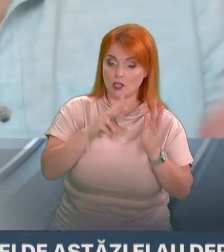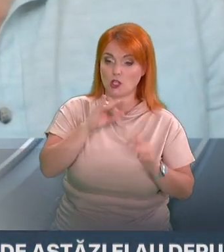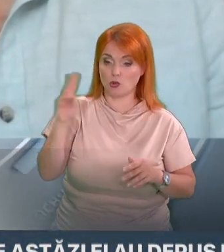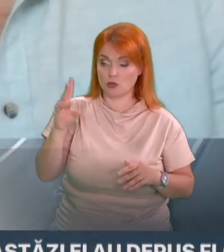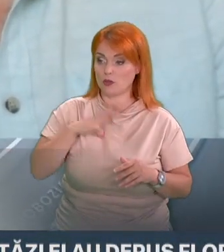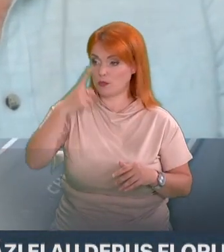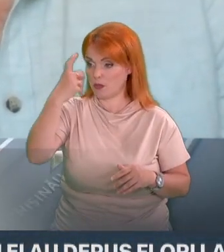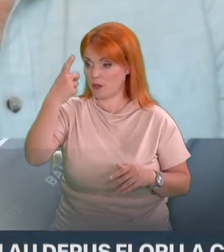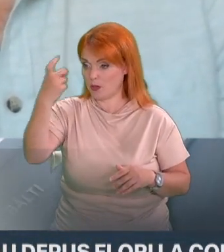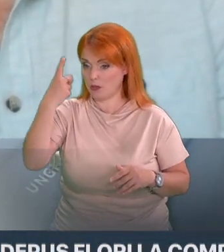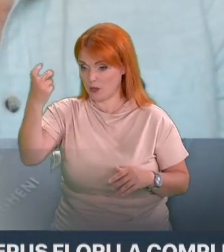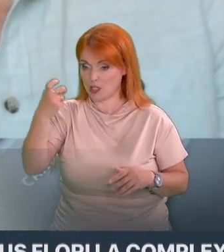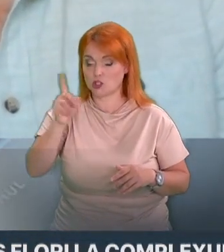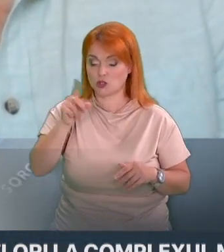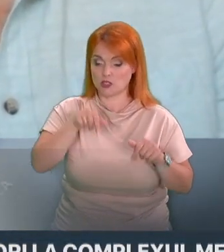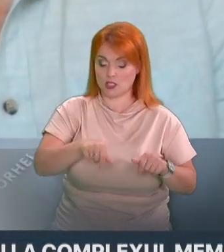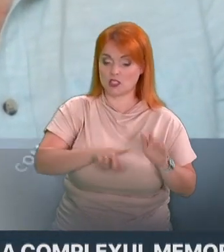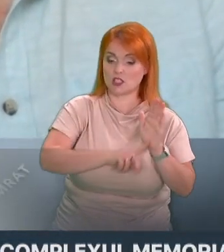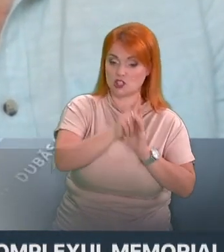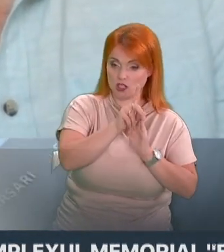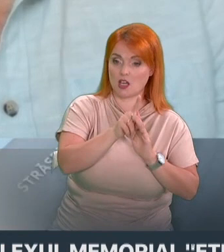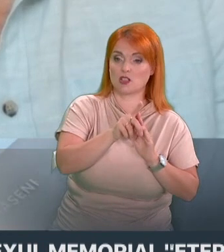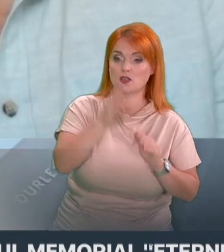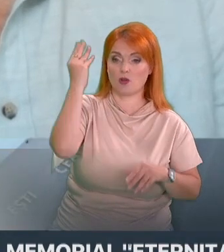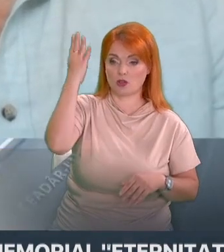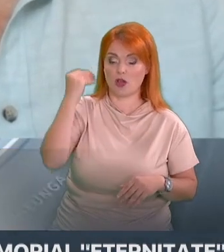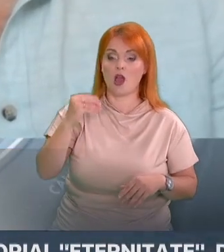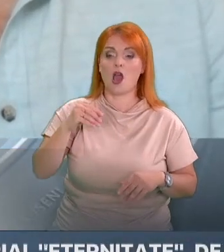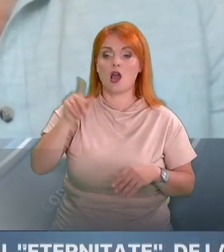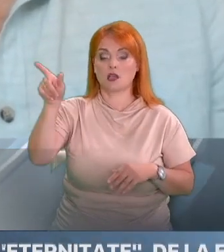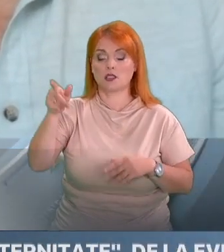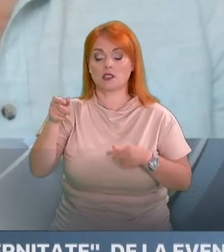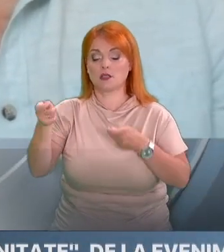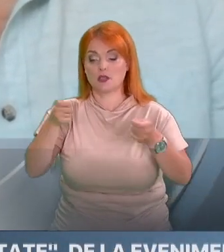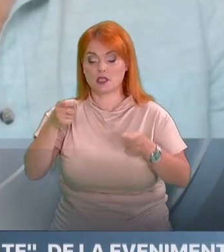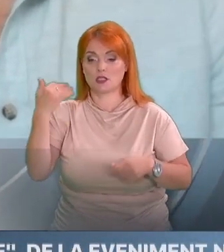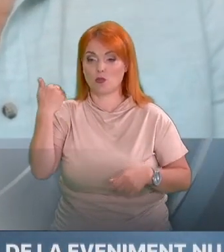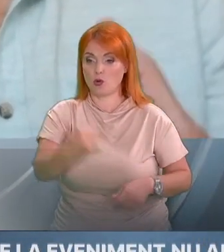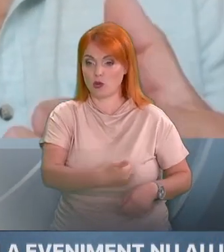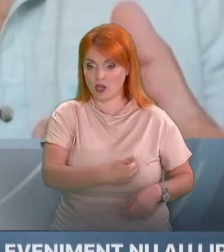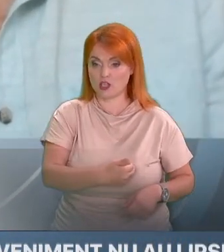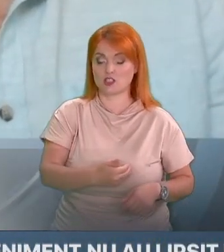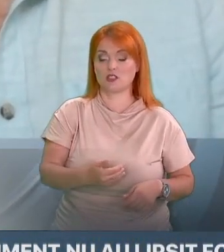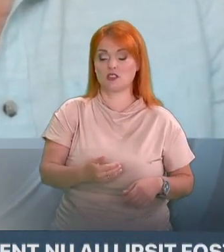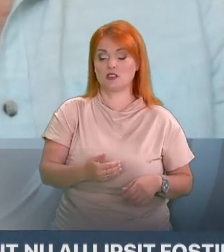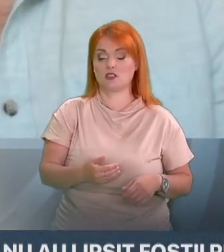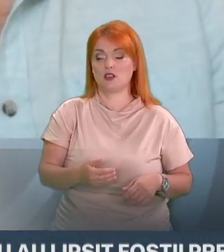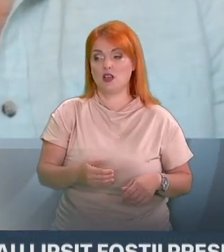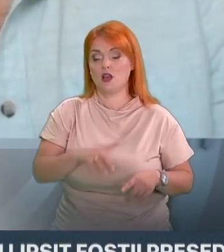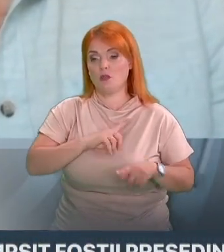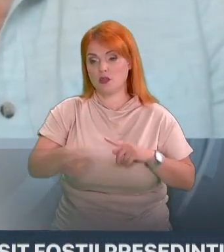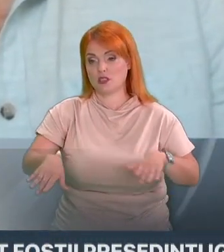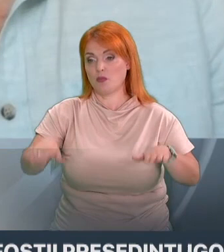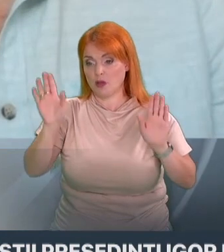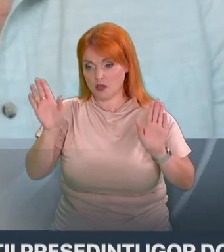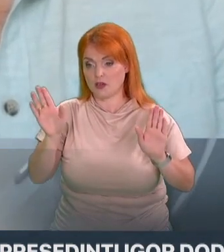ultimatum, administrația de la București se conformează, se resemnează, pentru că forțele erau absolut inegale, deci și ca urmare